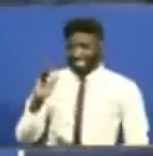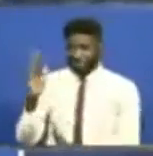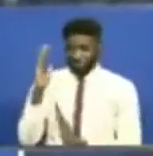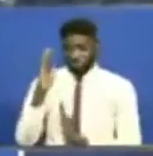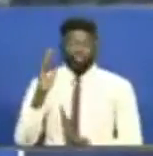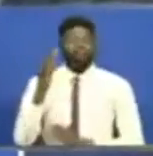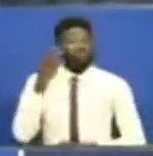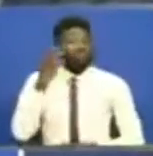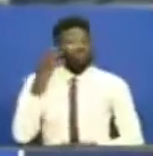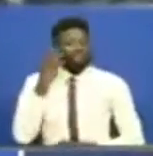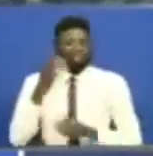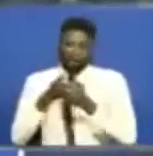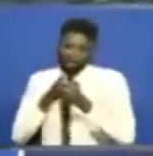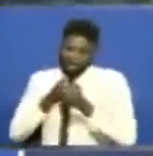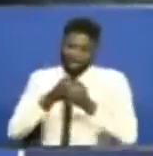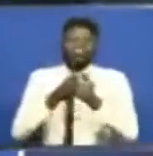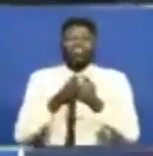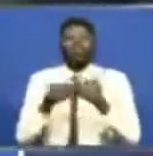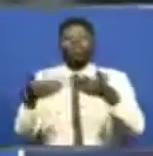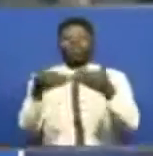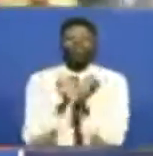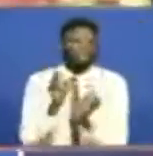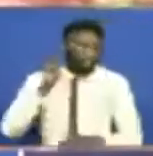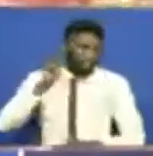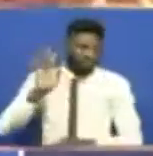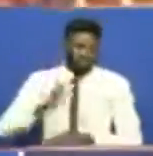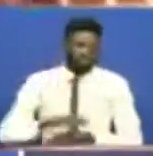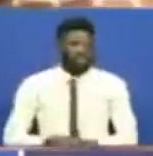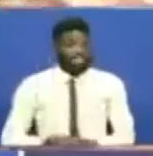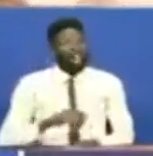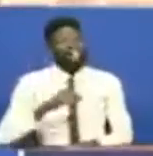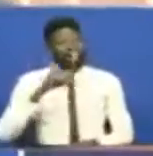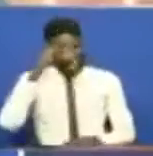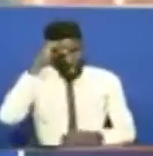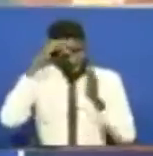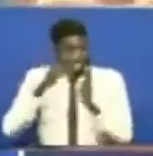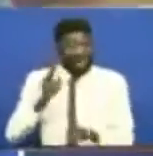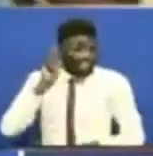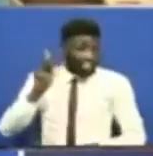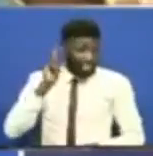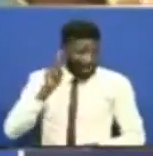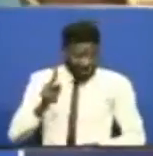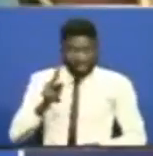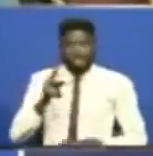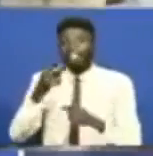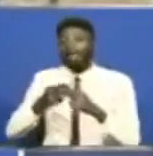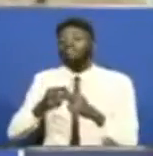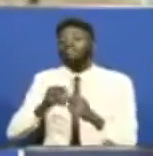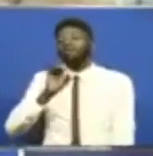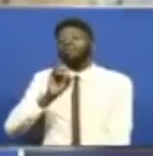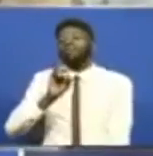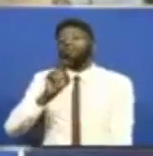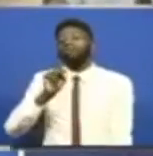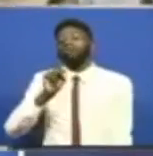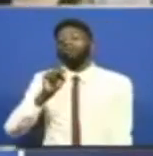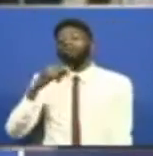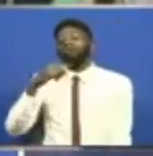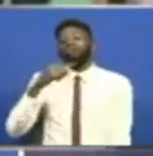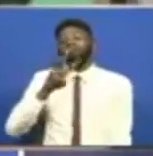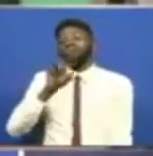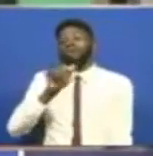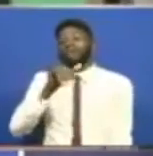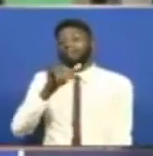kuelekeza jamii yao uongozini. Wakiongozwa na gavana wa kaunti ya Kisii James Ongwae, viongozi hao walisema kuwa watashauriana na Matiang’i